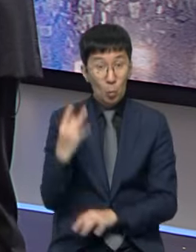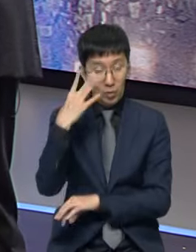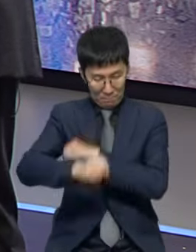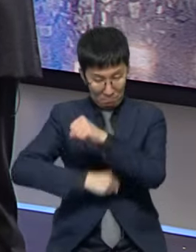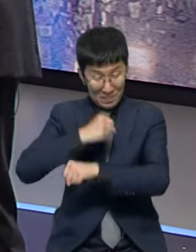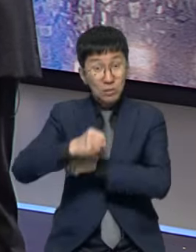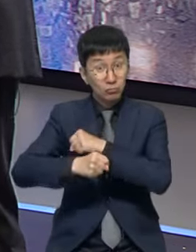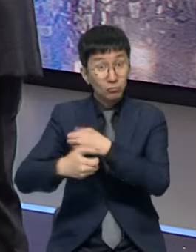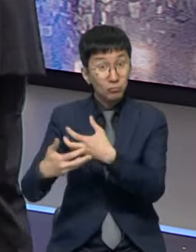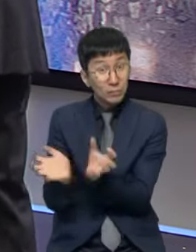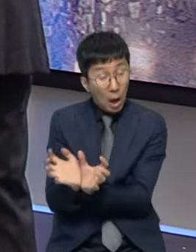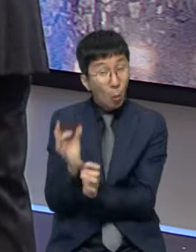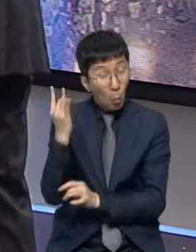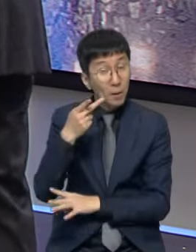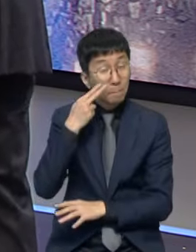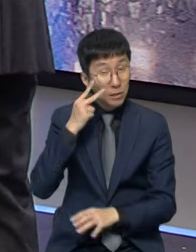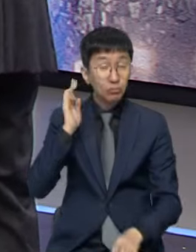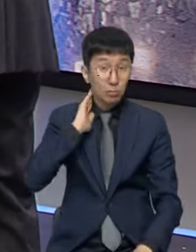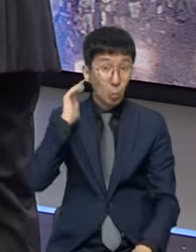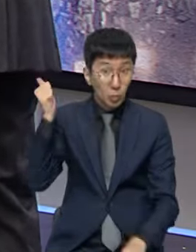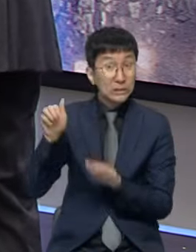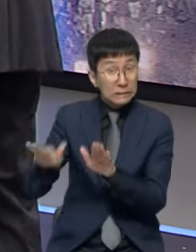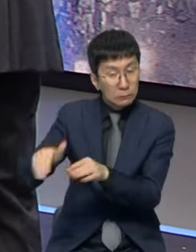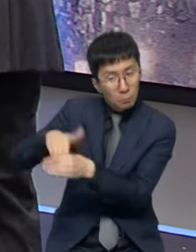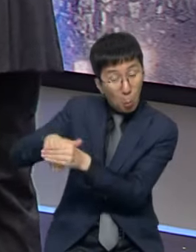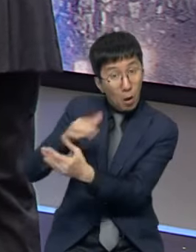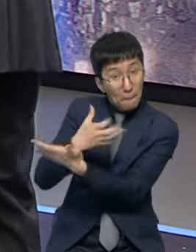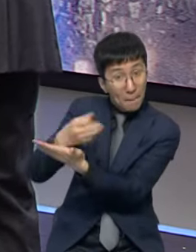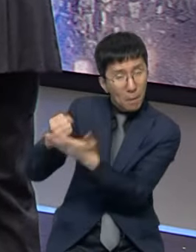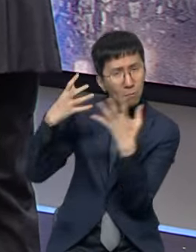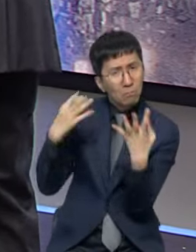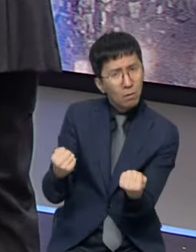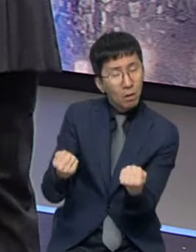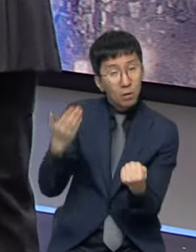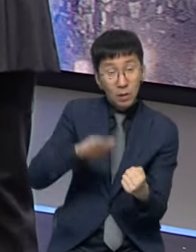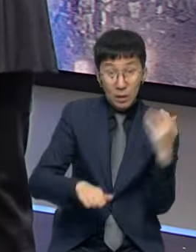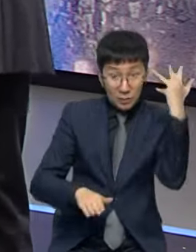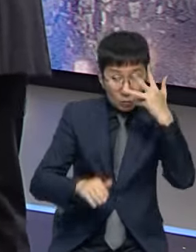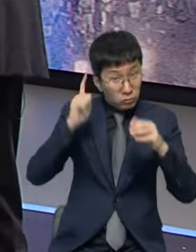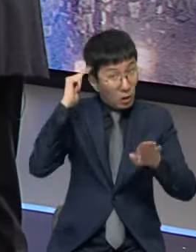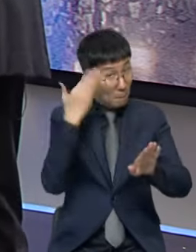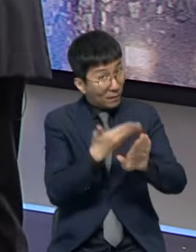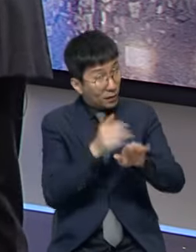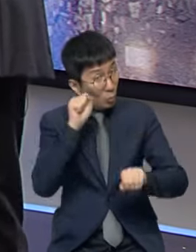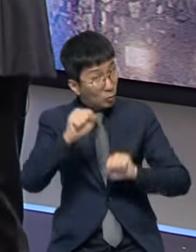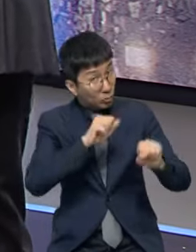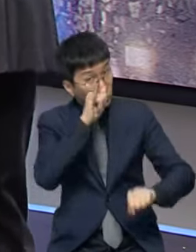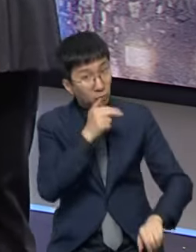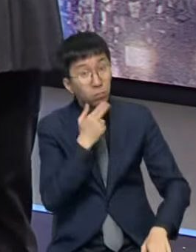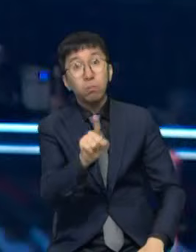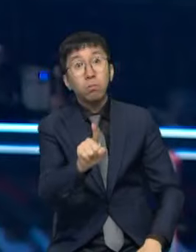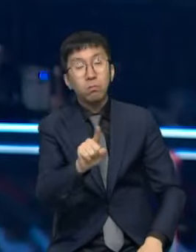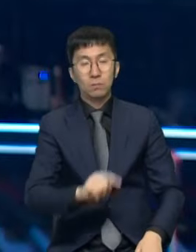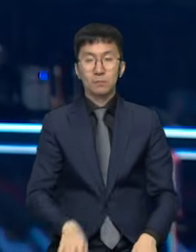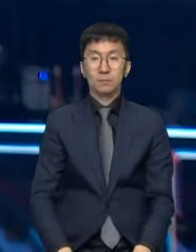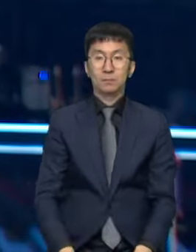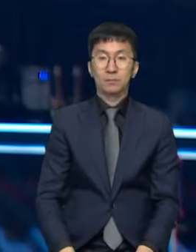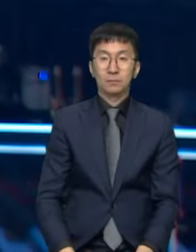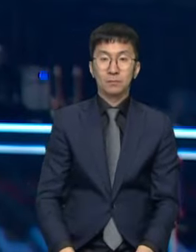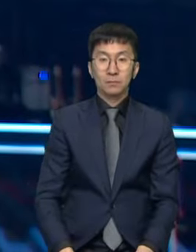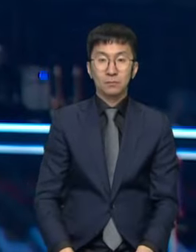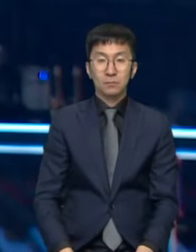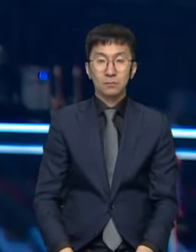그러니까 바이든의 강세 지역으로 사실상 분류되는 곳이잖아요. 혹시 뭐 트럼프 반대 목소리는 현지에서 없었습니까?